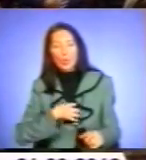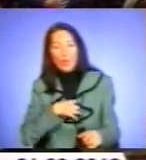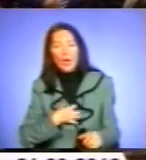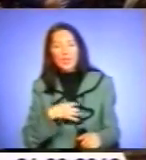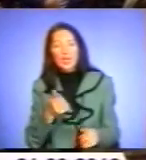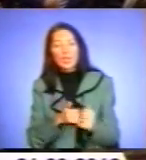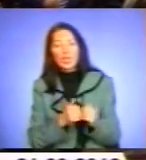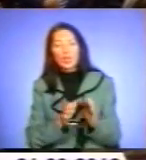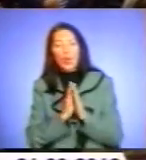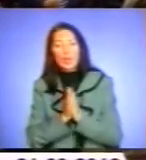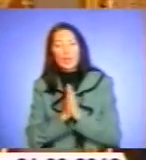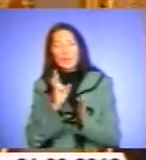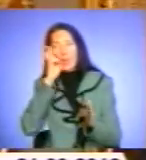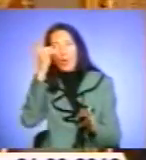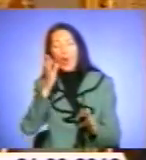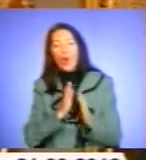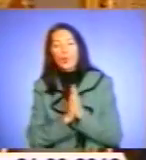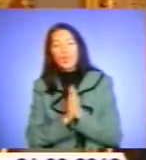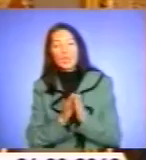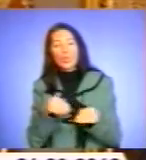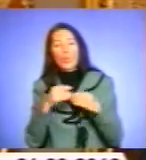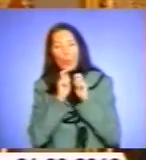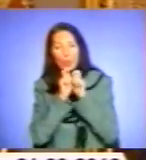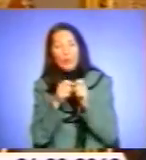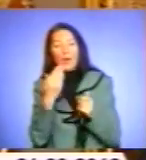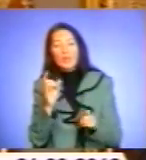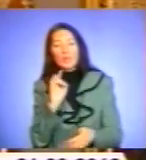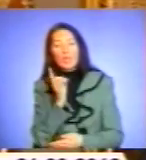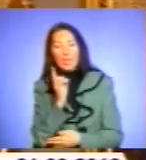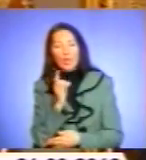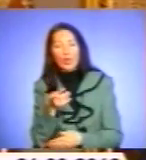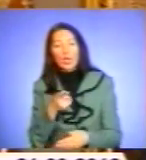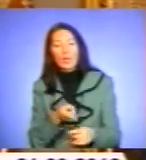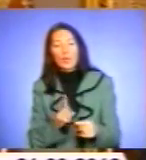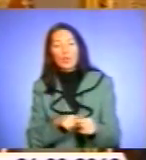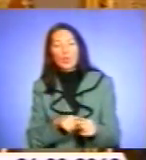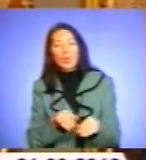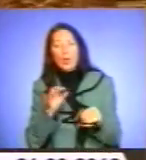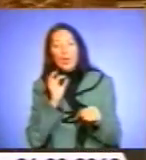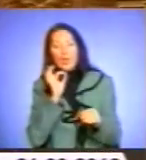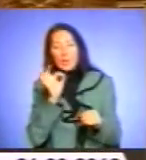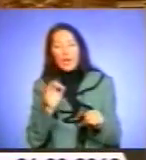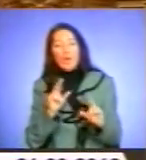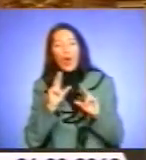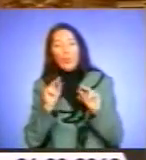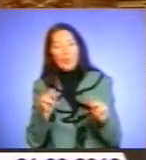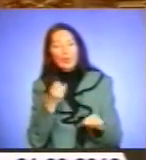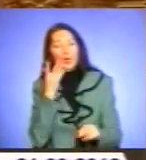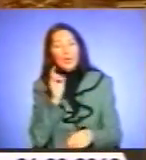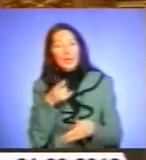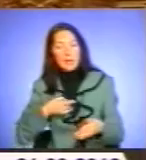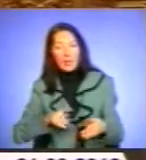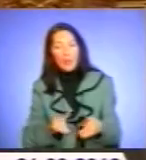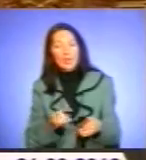часто молилися Богові і просили Його, щоб подарував їм дитину. І при цьому дали обітницю, коли в них народиться дитя, то вони